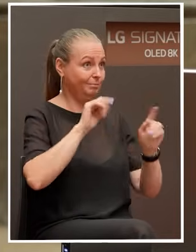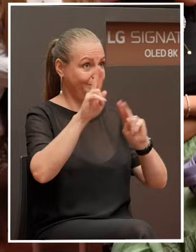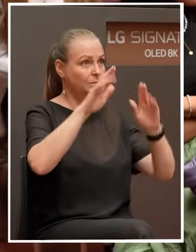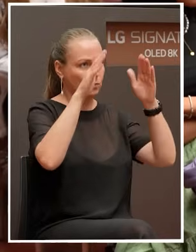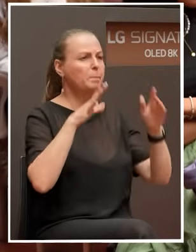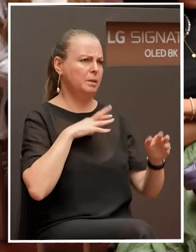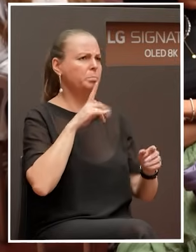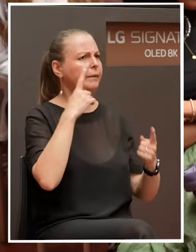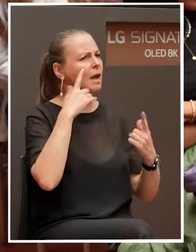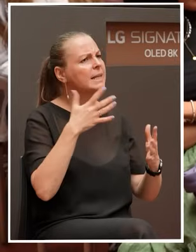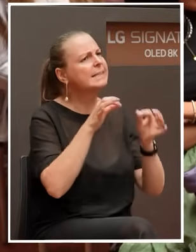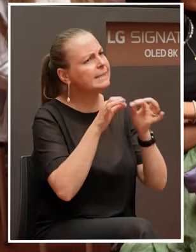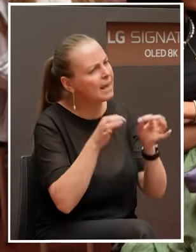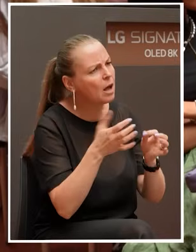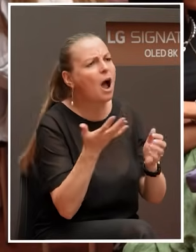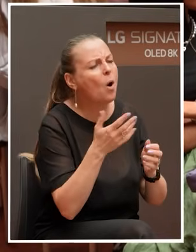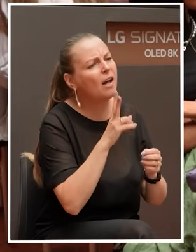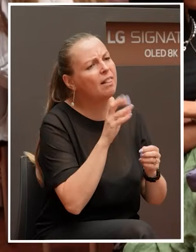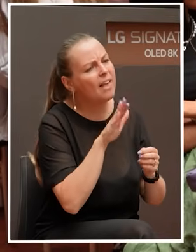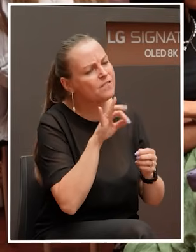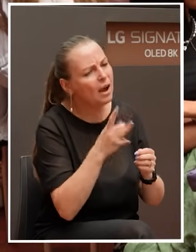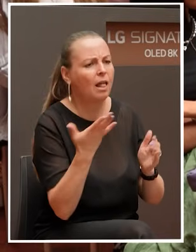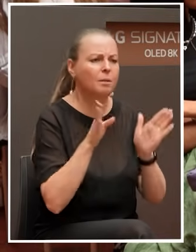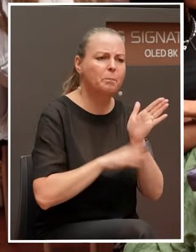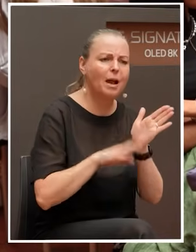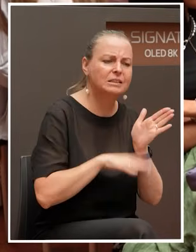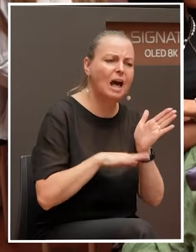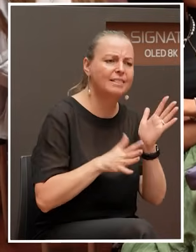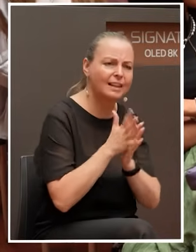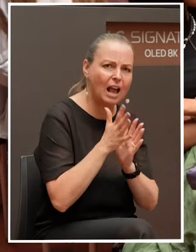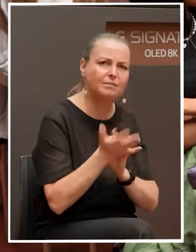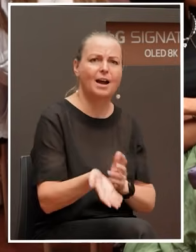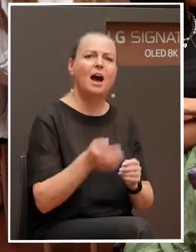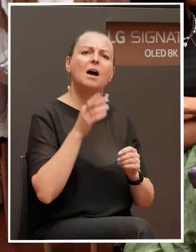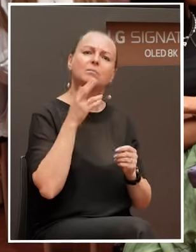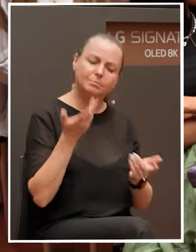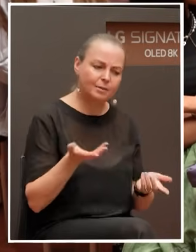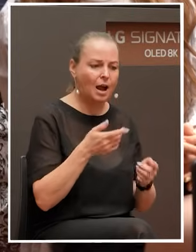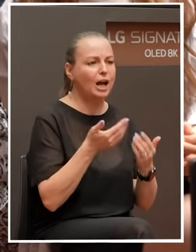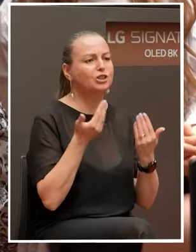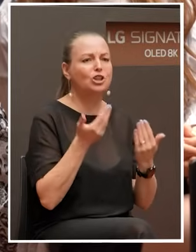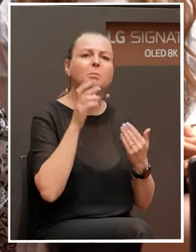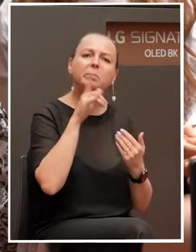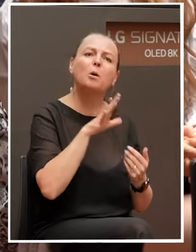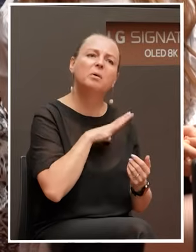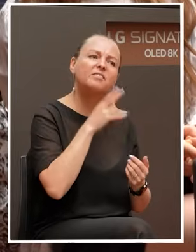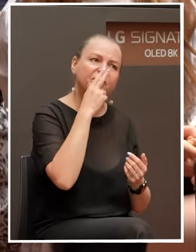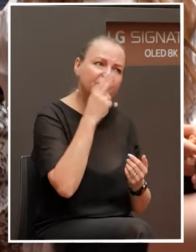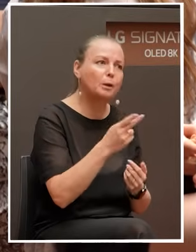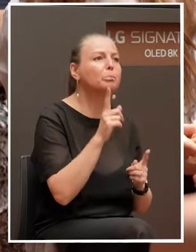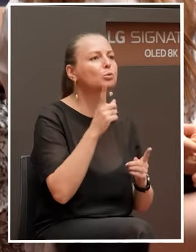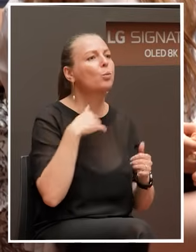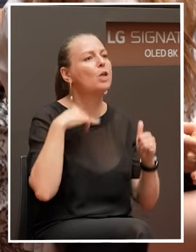бы ясно, какой тут сено, клевер или простая трава. В стоге сена мы подпустили бы тенденции. Сейчас было бы видно, почему у нас